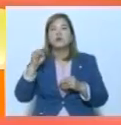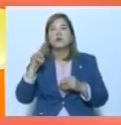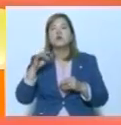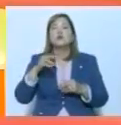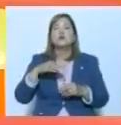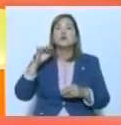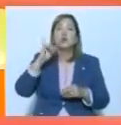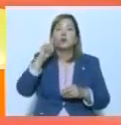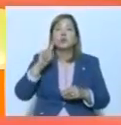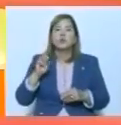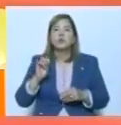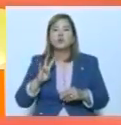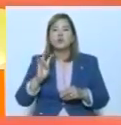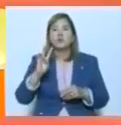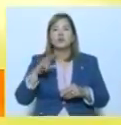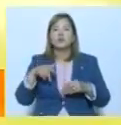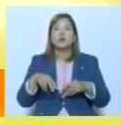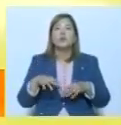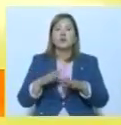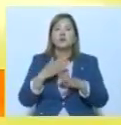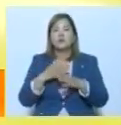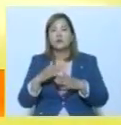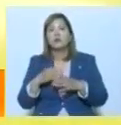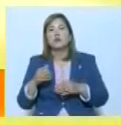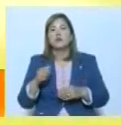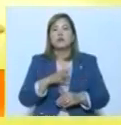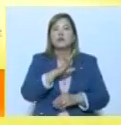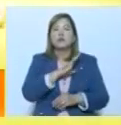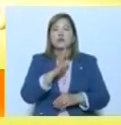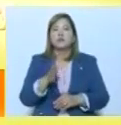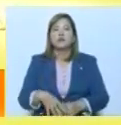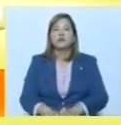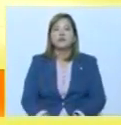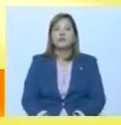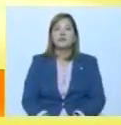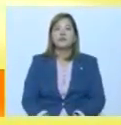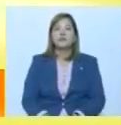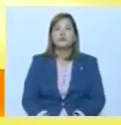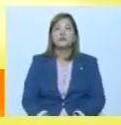Жанаузень, уступившие этим двум командам в полуфинале. Айжан Сабиткызы, Мангер Трахмет, Дидар.